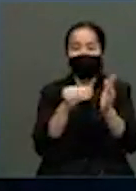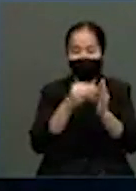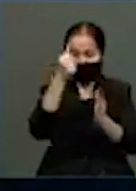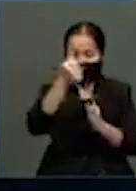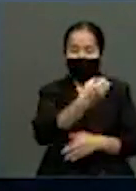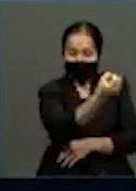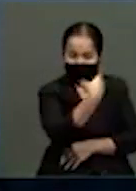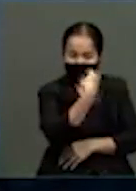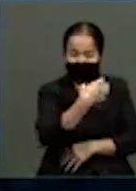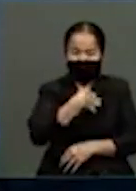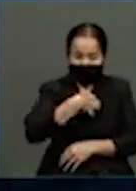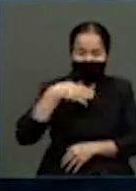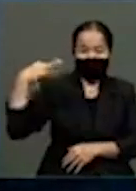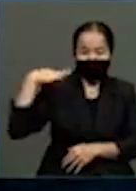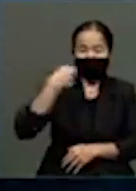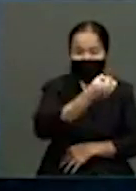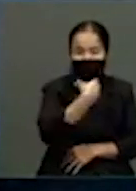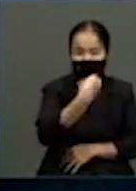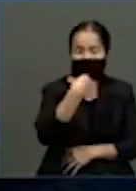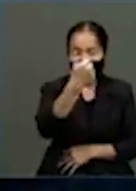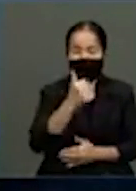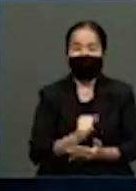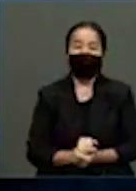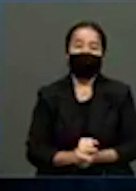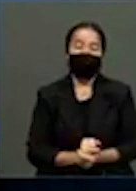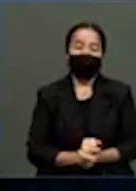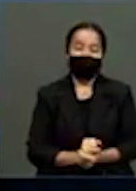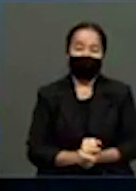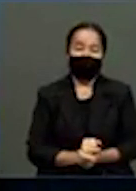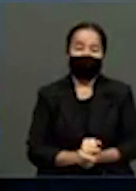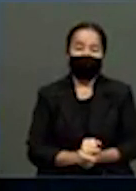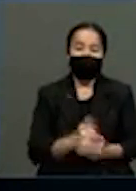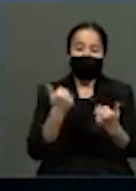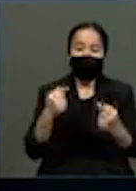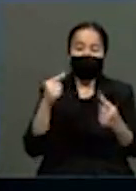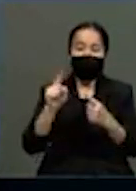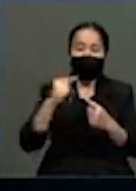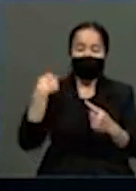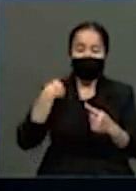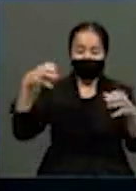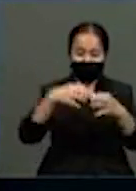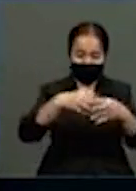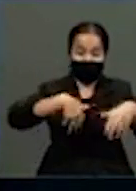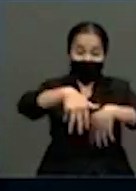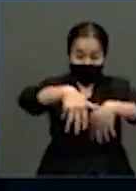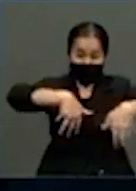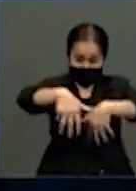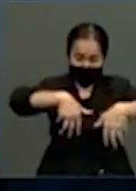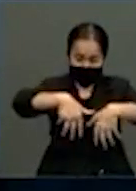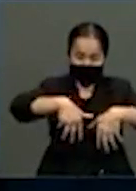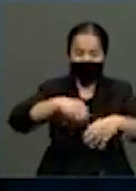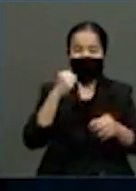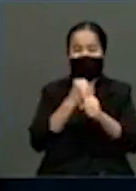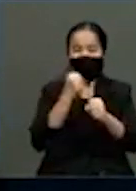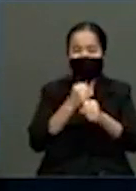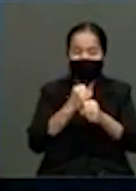หารจัดการด้านนี้นะครับในที่ประชุมยังพูดถึงเรื่องของพื้นที่ที่ชุมชนหนาแน่นแคมป์ก่อสร้าง